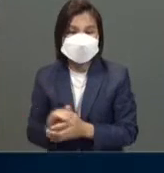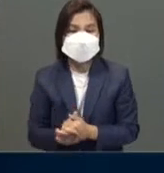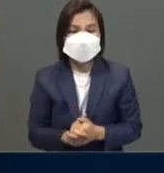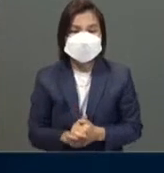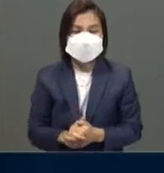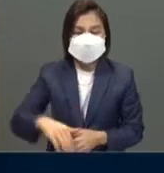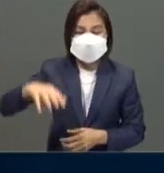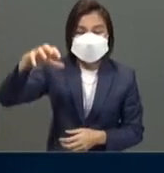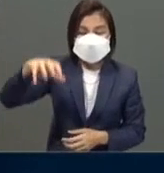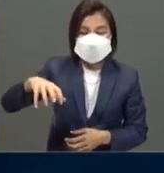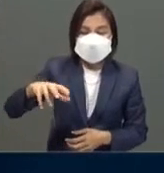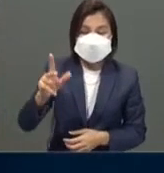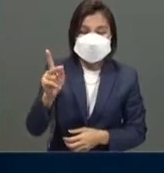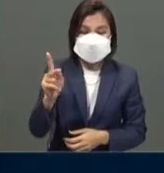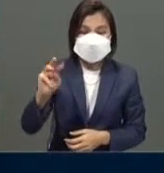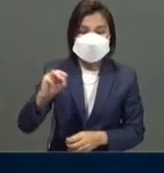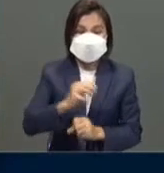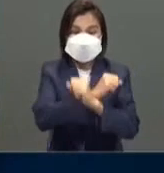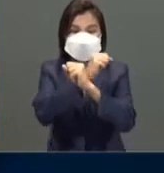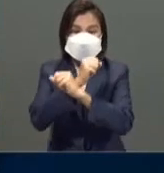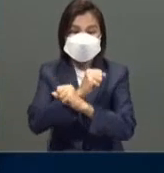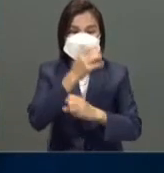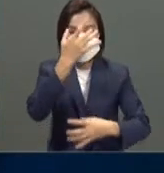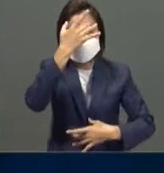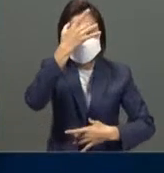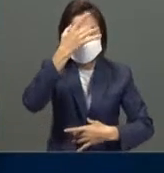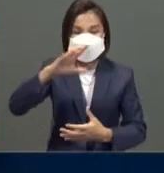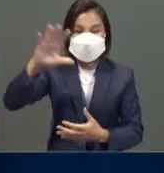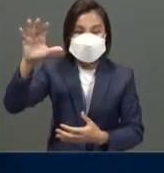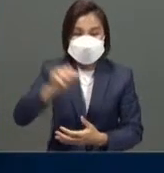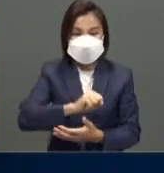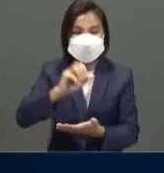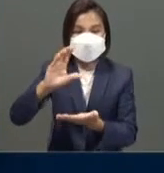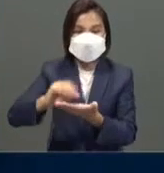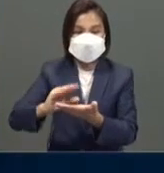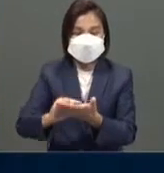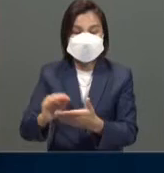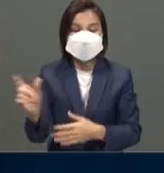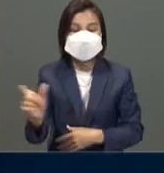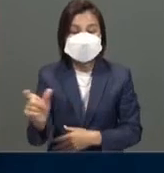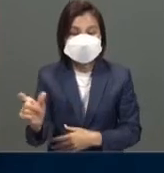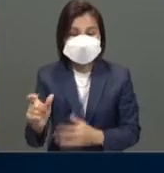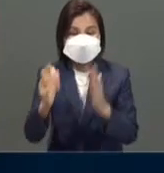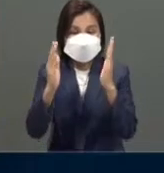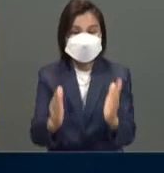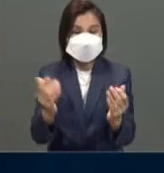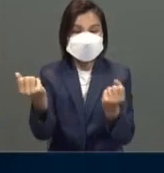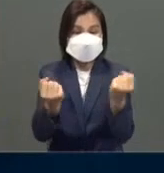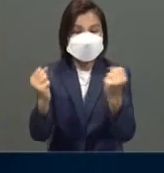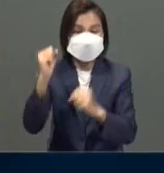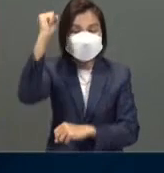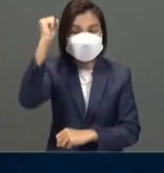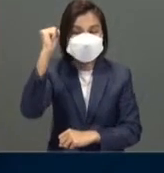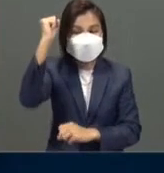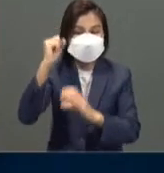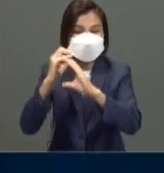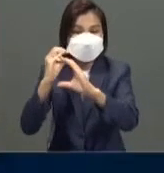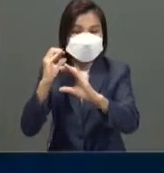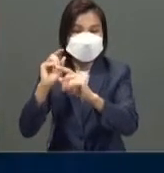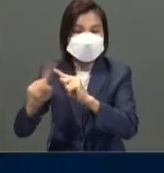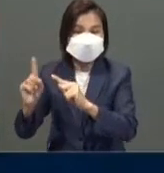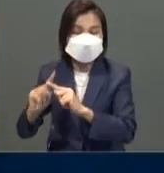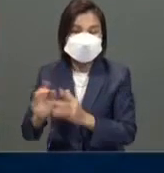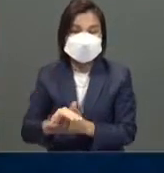ควบคุมโรคก็ได้เอาตัวเลขของผู้ที่ขับรถขนส่งสาธารณะเนี่ยเอามาดูกันครับว่ามีกี่คน